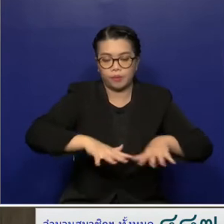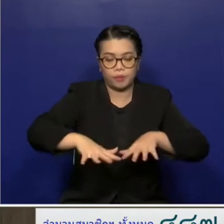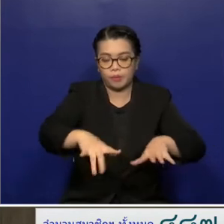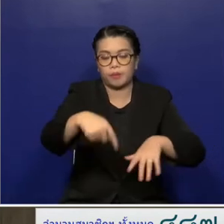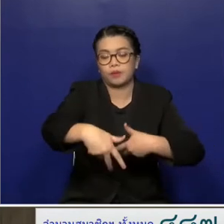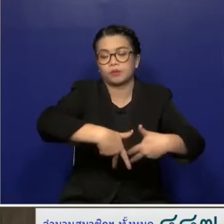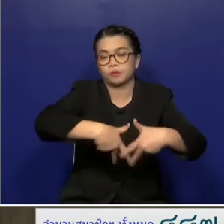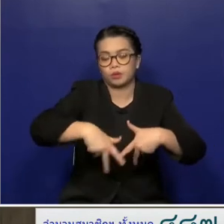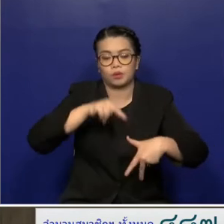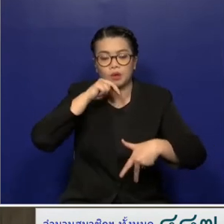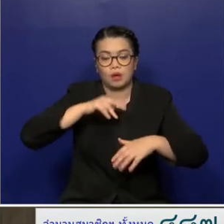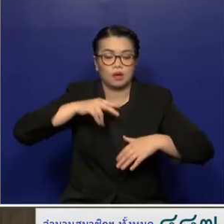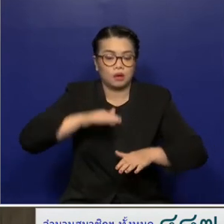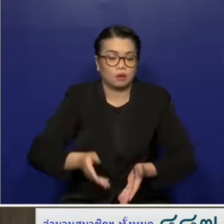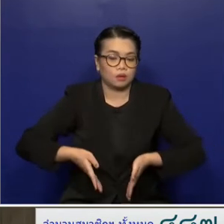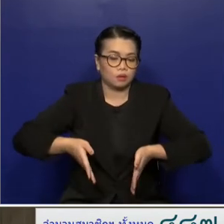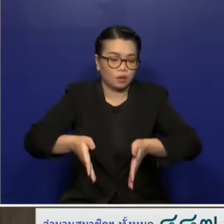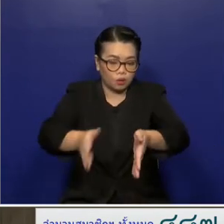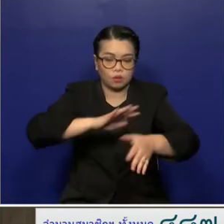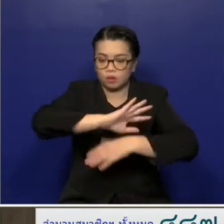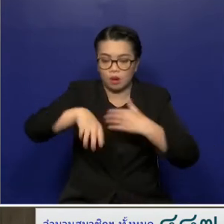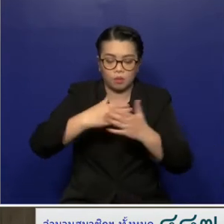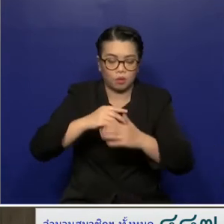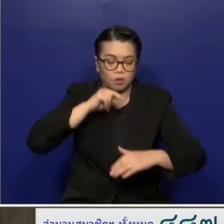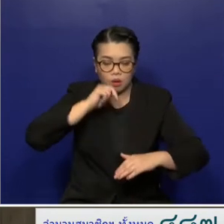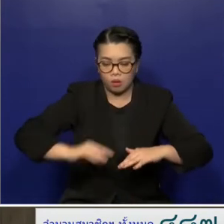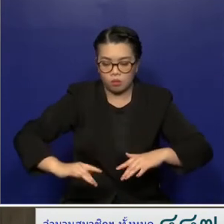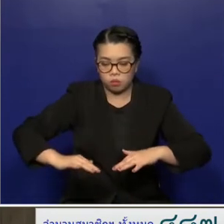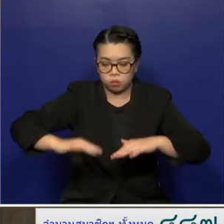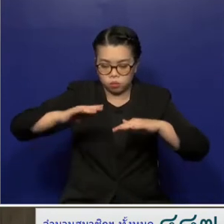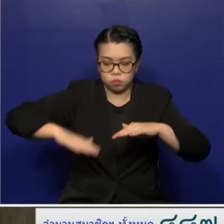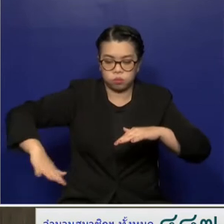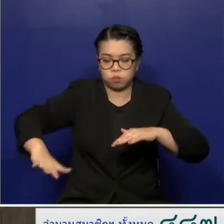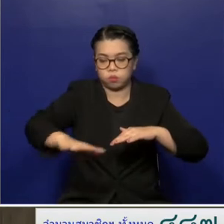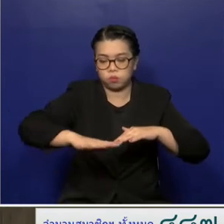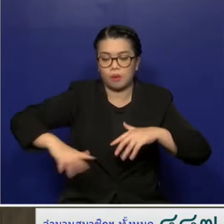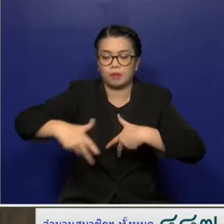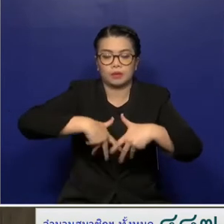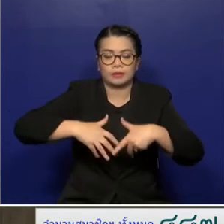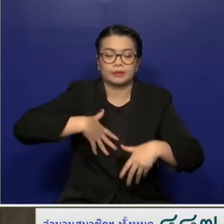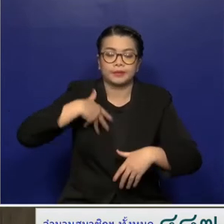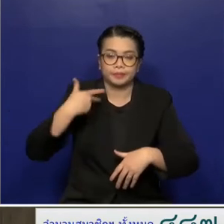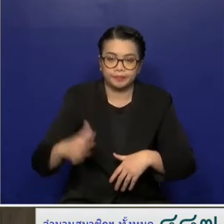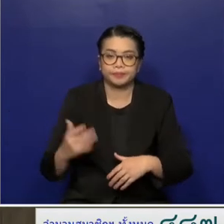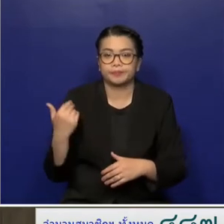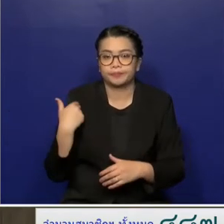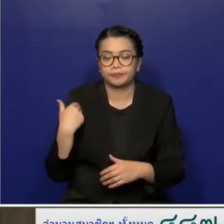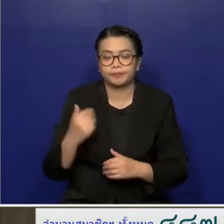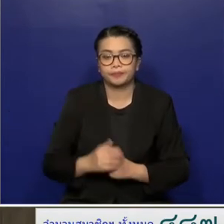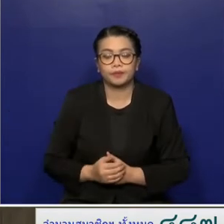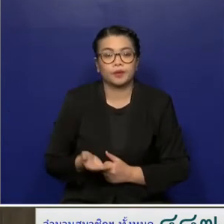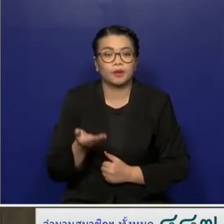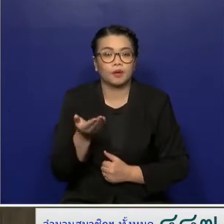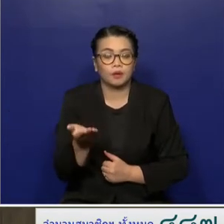่มทนนทั้งสายทำให้น้ำท่มสูงมากนช่งหมบ้านโชค nac thrilled ทำให้ประชาชนเดดร้เสยหายจึงขอให